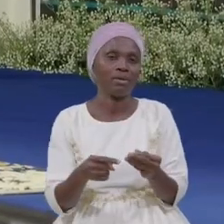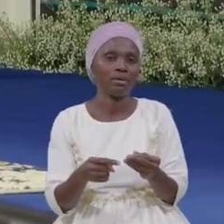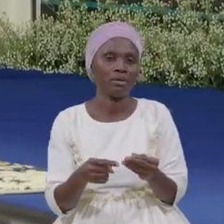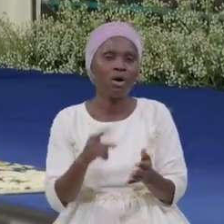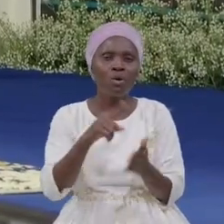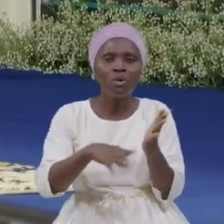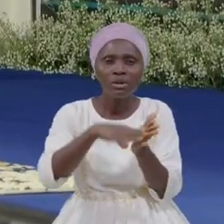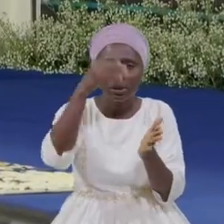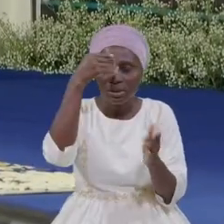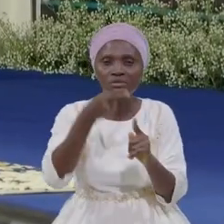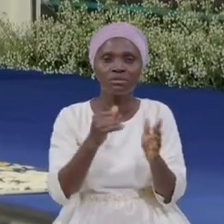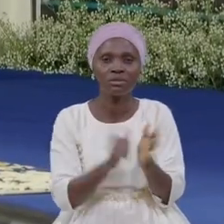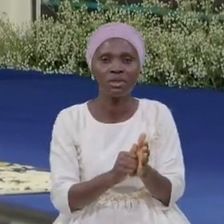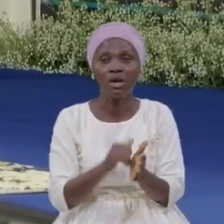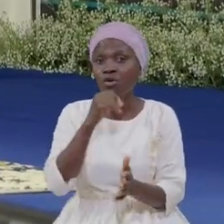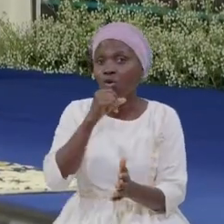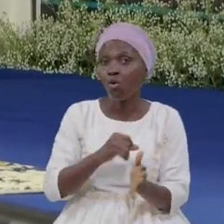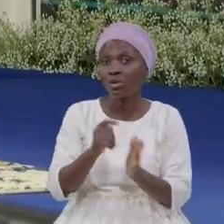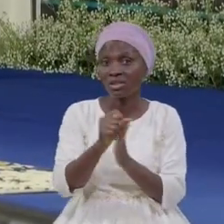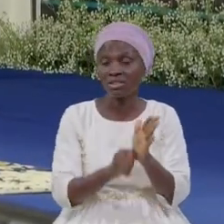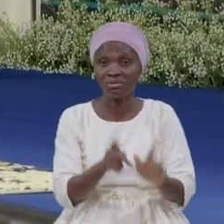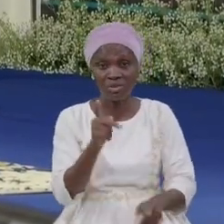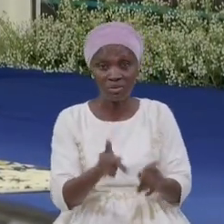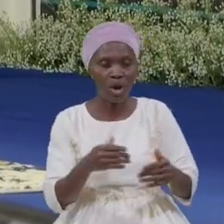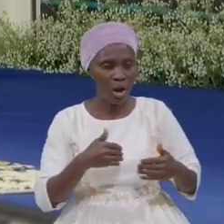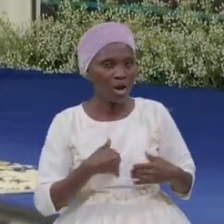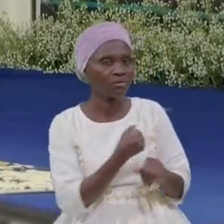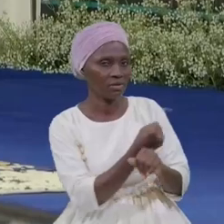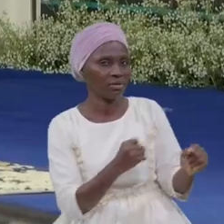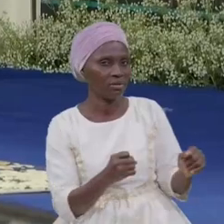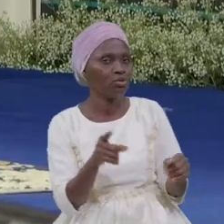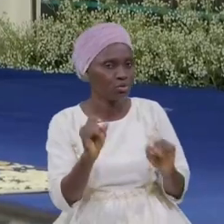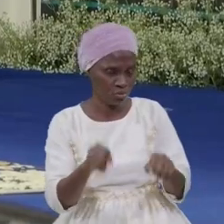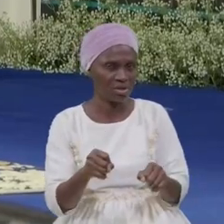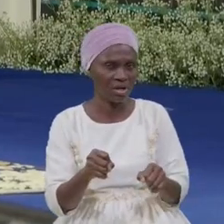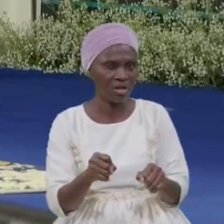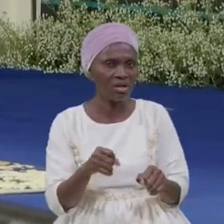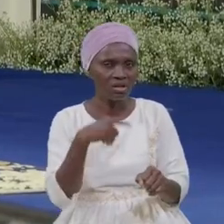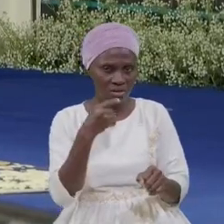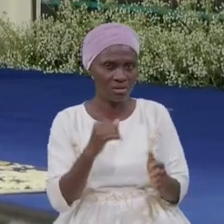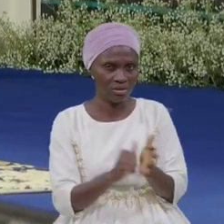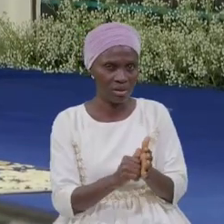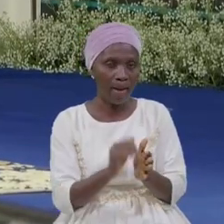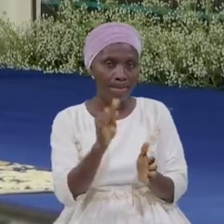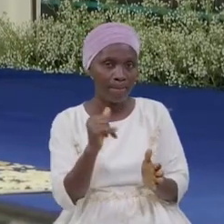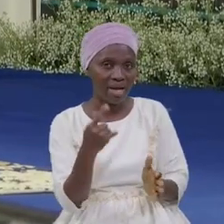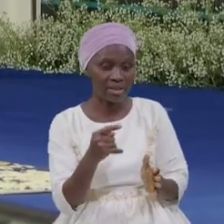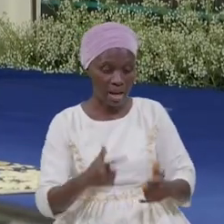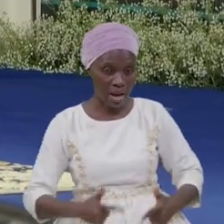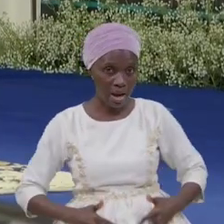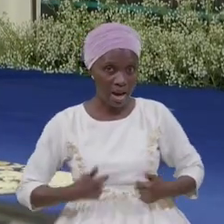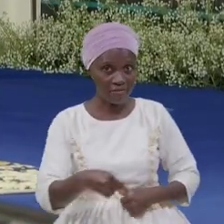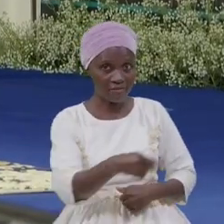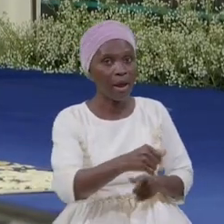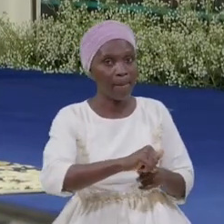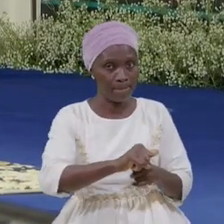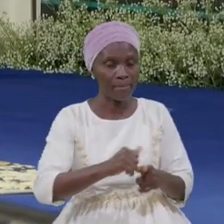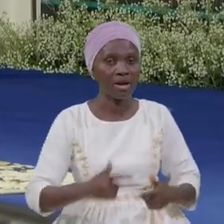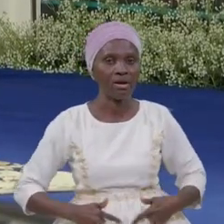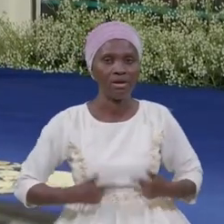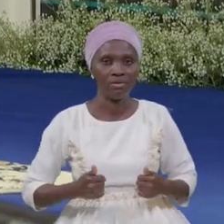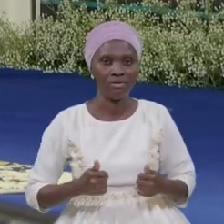Ces personnes de l'Ancien Testament avaient le salut et pouvaient donc le voir par la vie qu'ils ont menée. Voyez Enoch, voyez